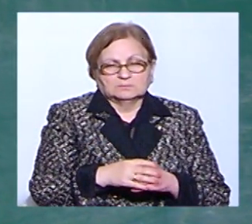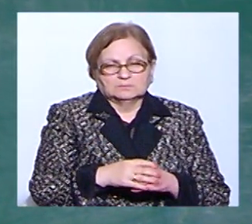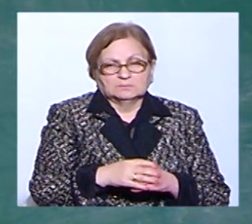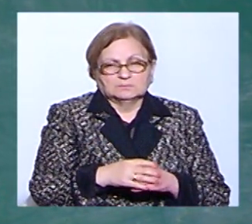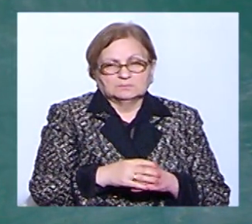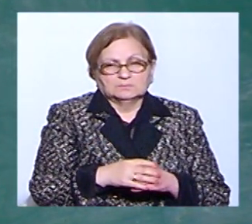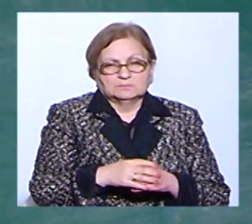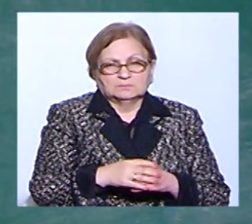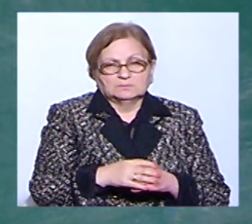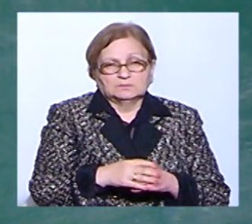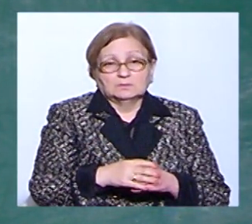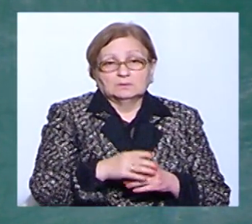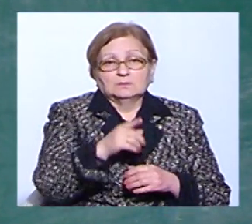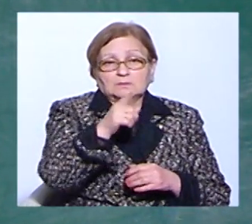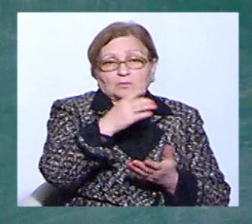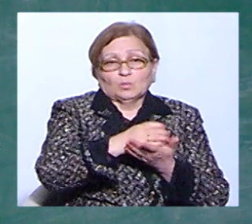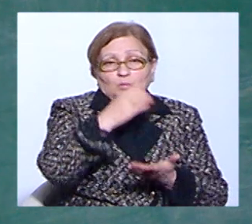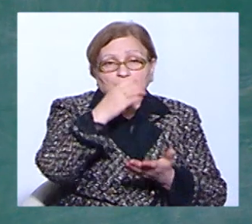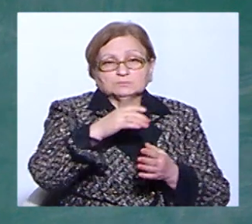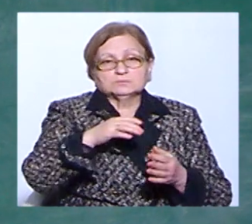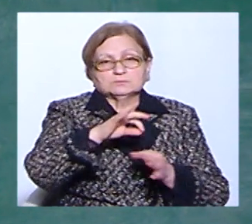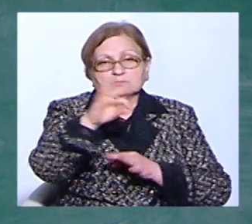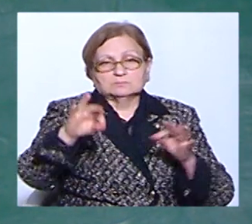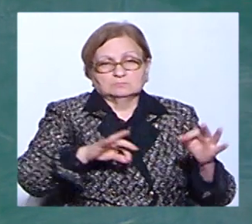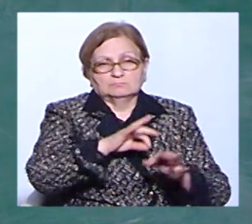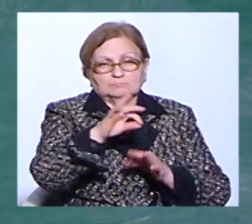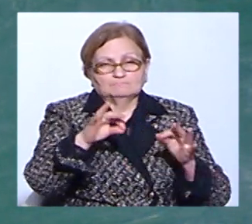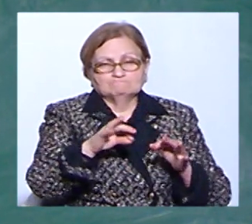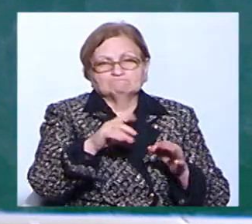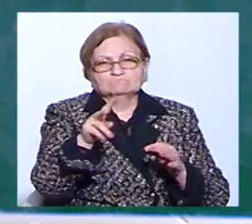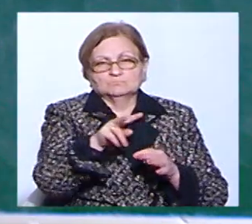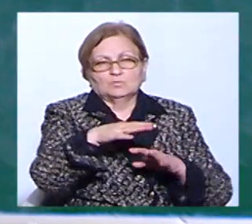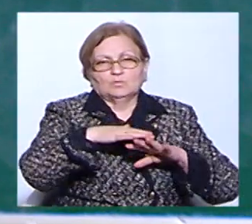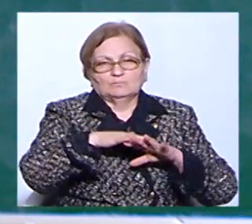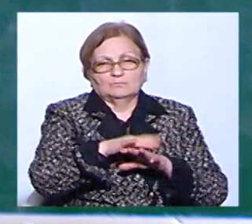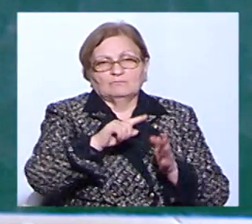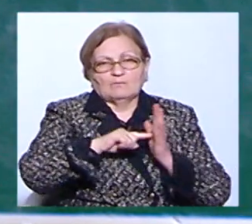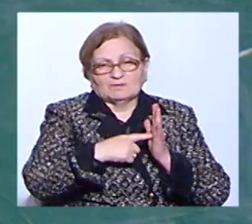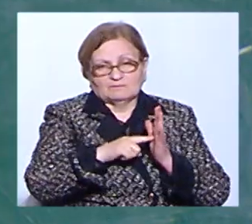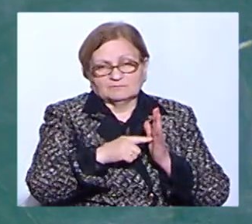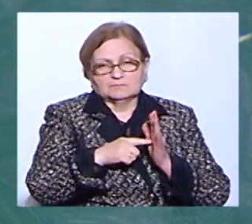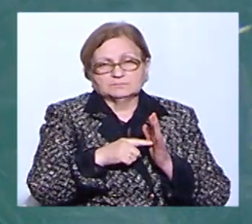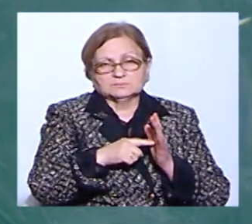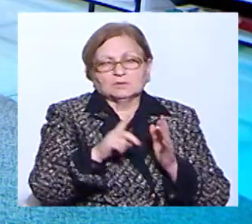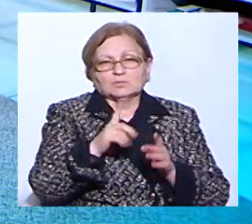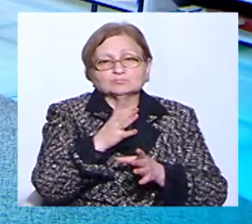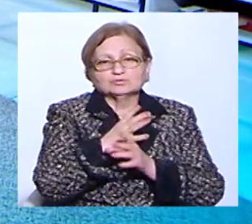4-თან. შესაბამისად კონუსის მოცულობას როგორ პოულობთ? ვამრავლებთ ორივე მხარეს ვპ-ზე რომ შეიკვეცოს.